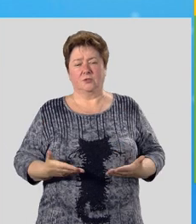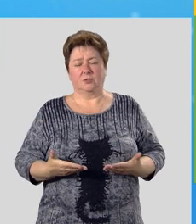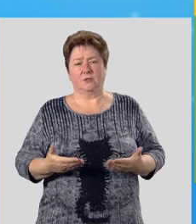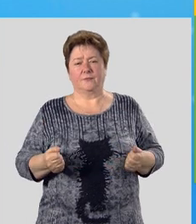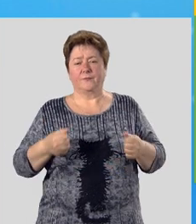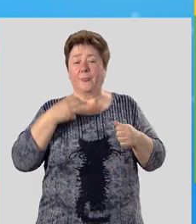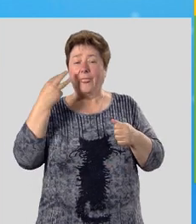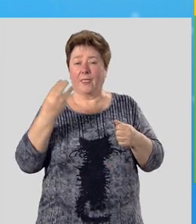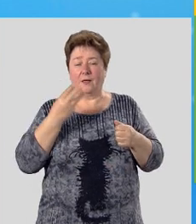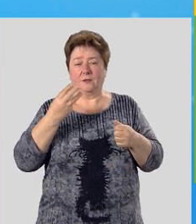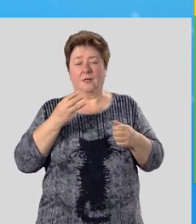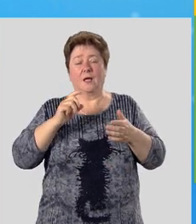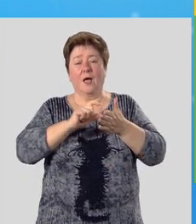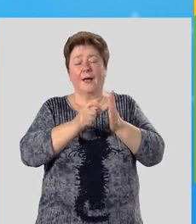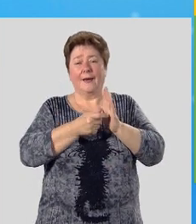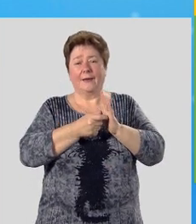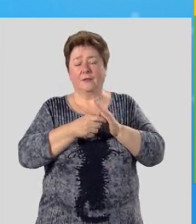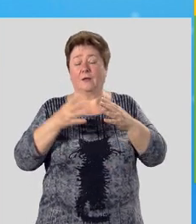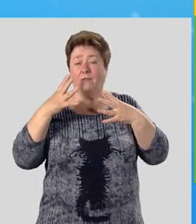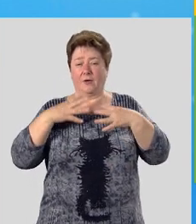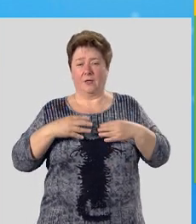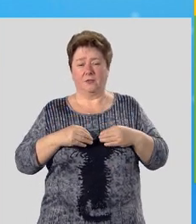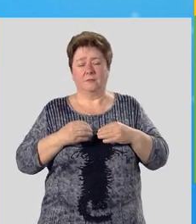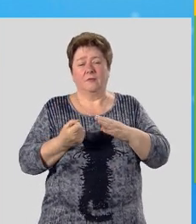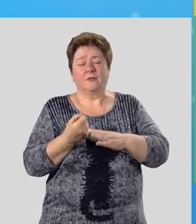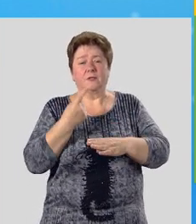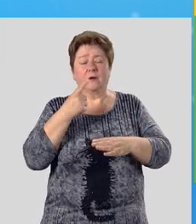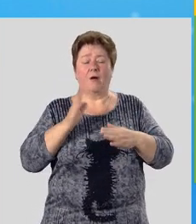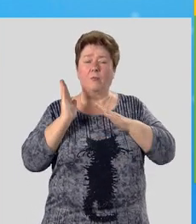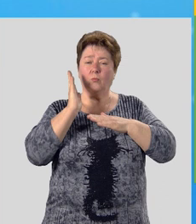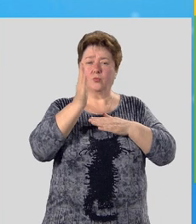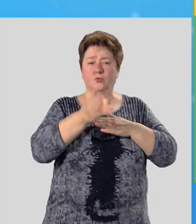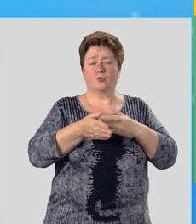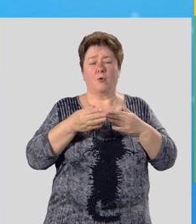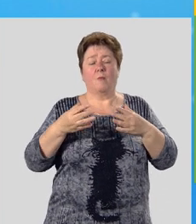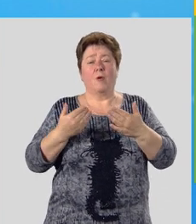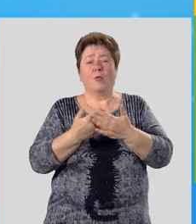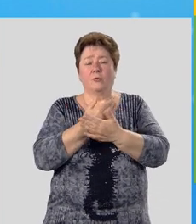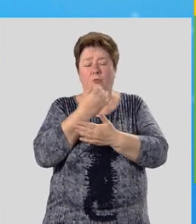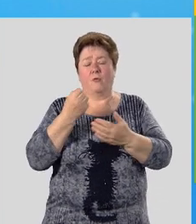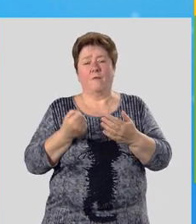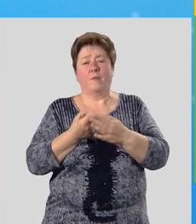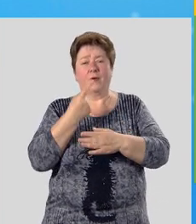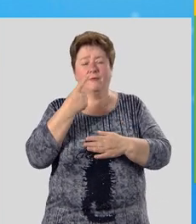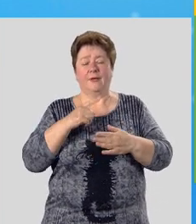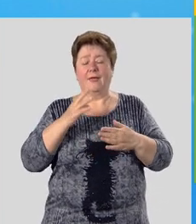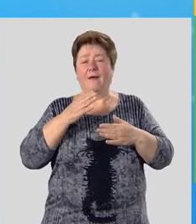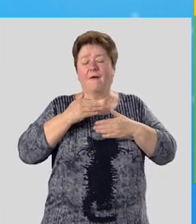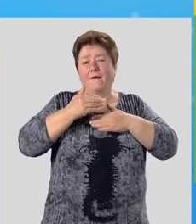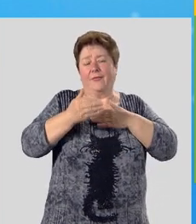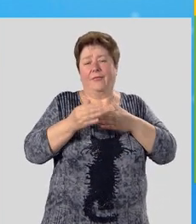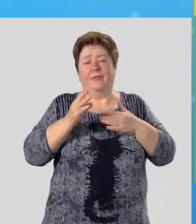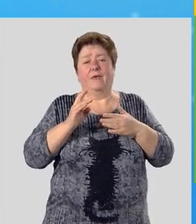жизни. Третье. Клетки в организме возникают путем новообразования из